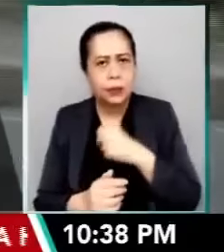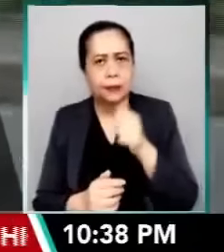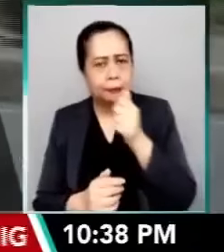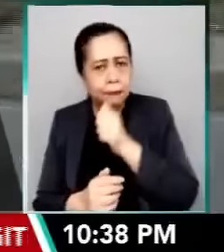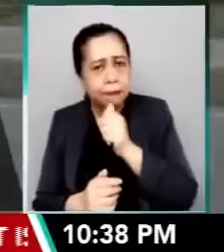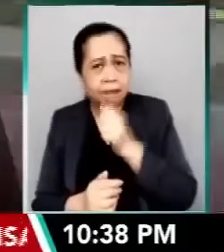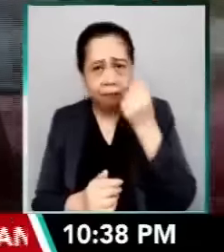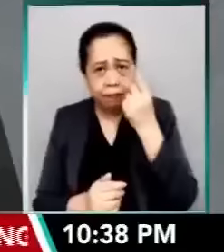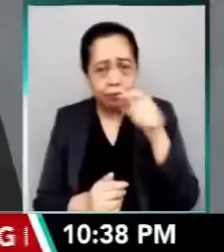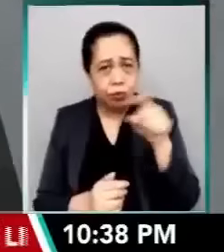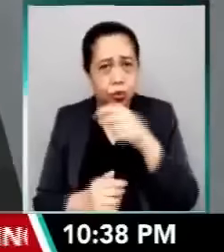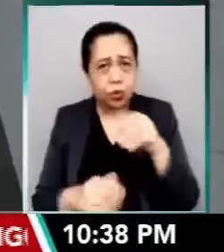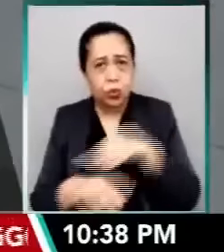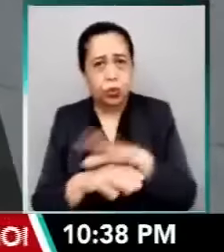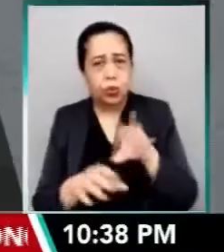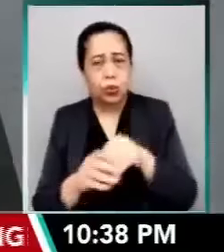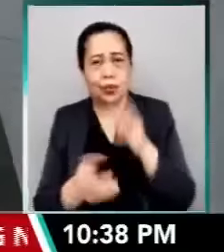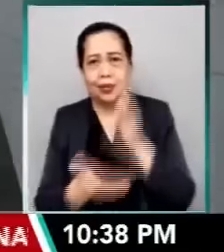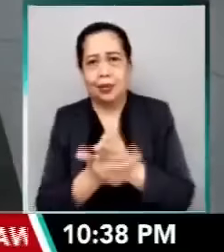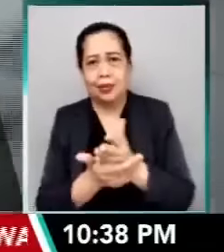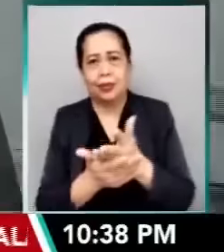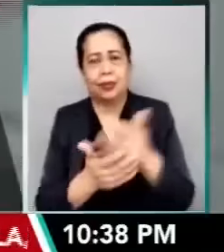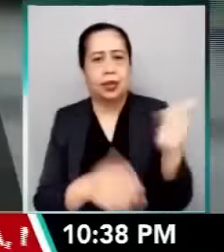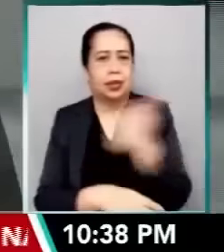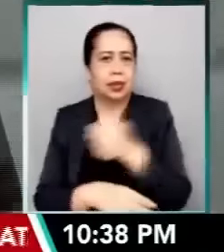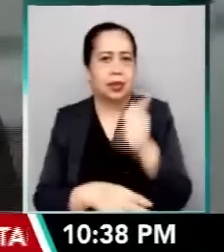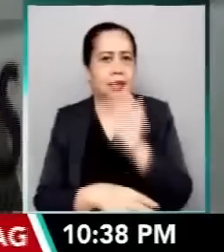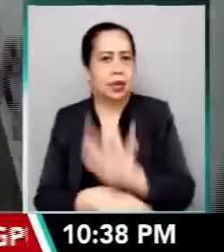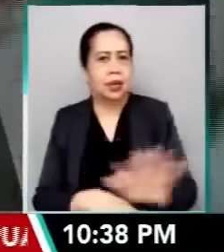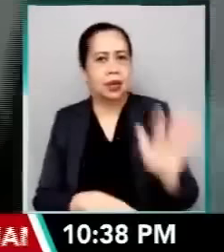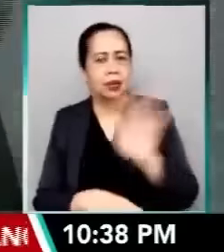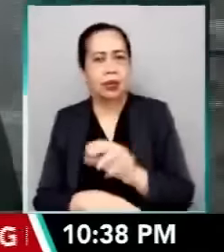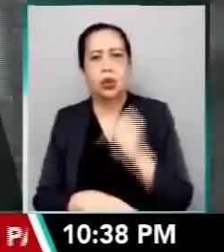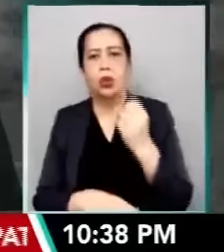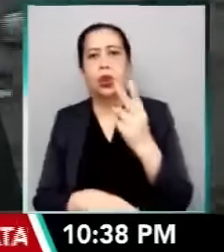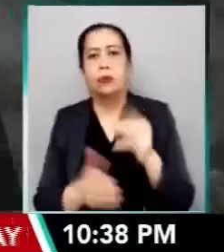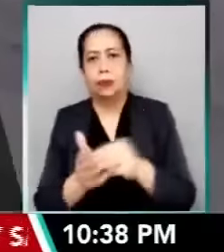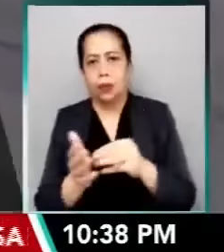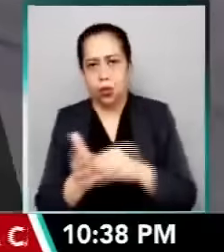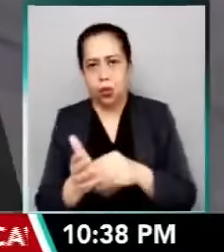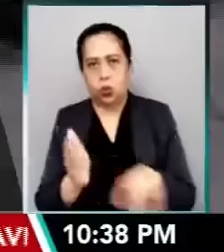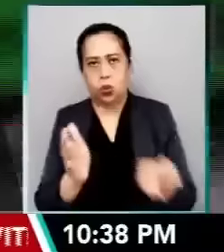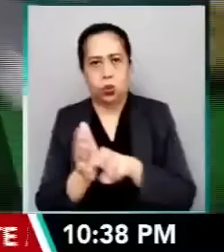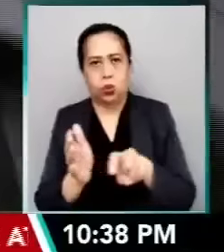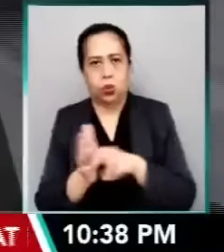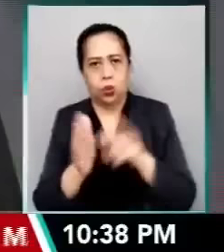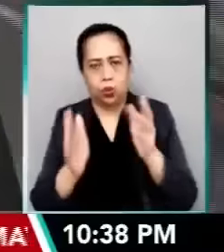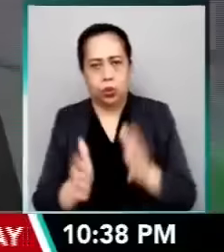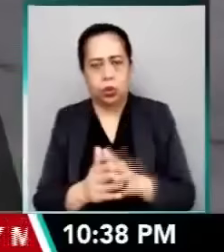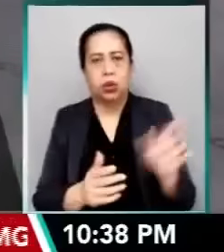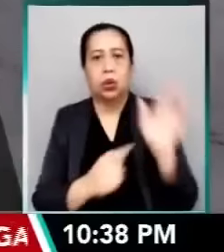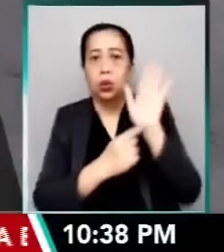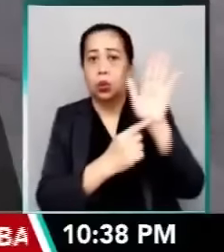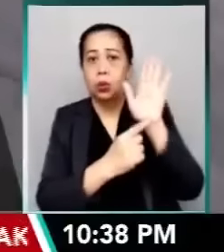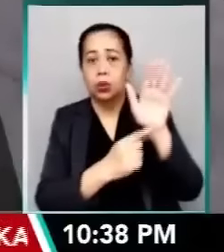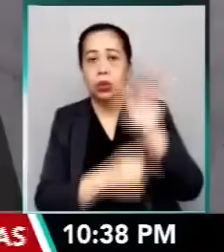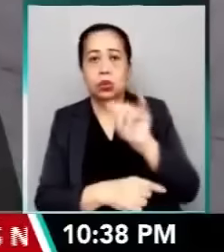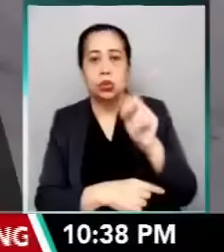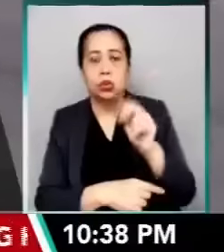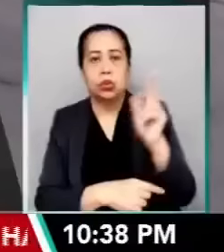mga maapektuhan ng tigil pasada na tinatayang nasa 12 million commuters daw. Protesta nila ito sa June 30 deadline